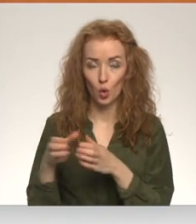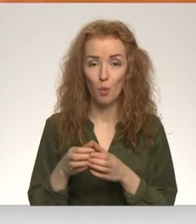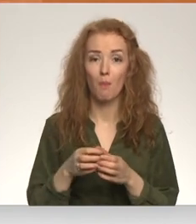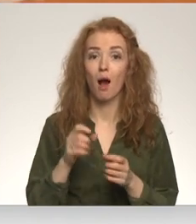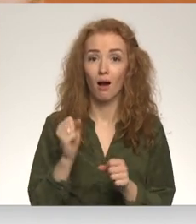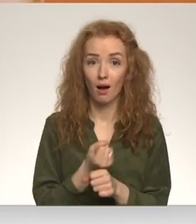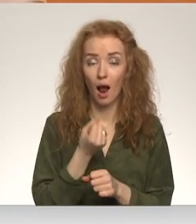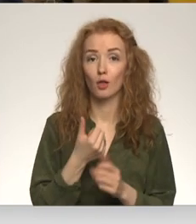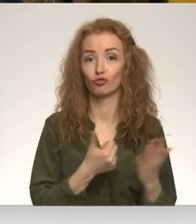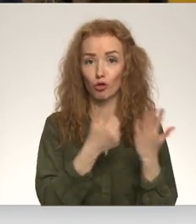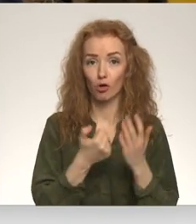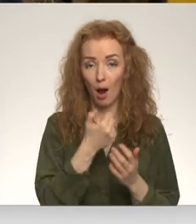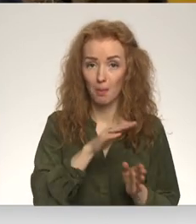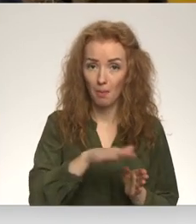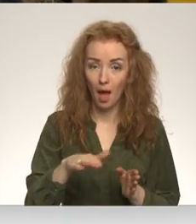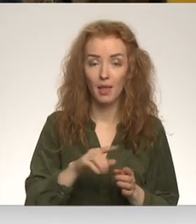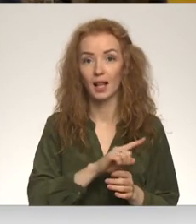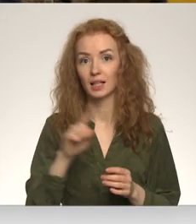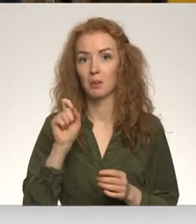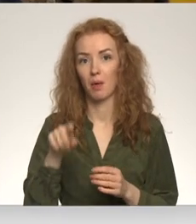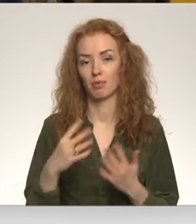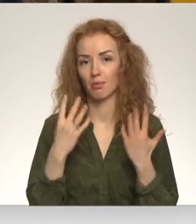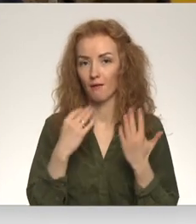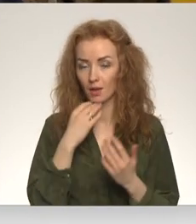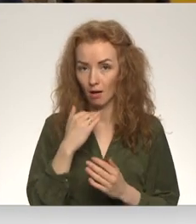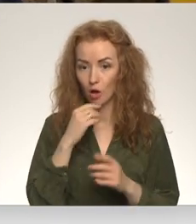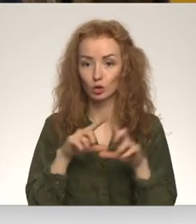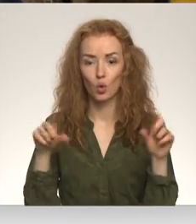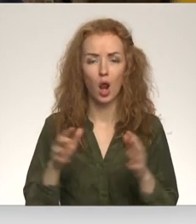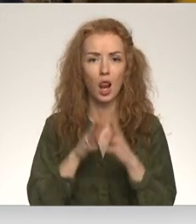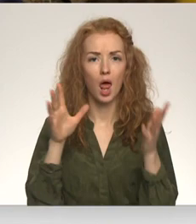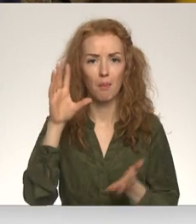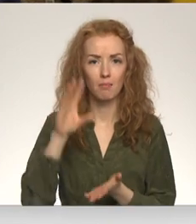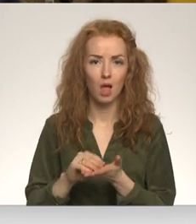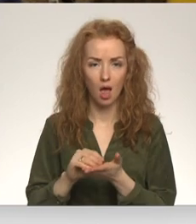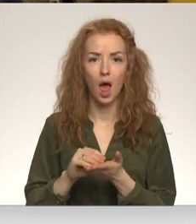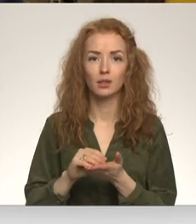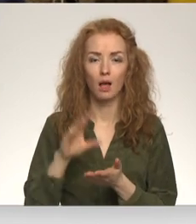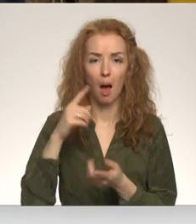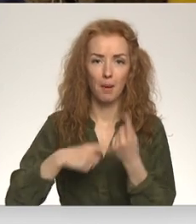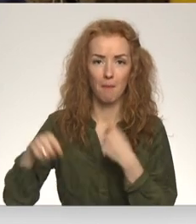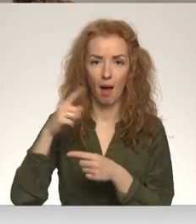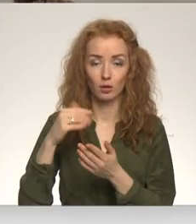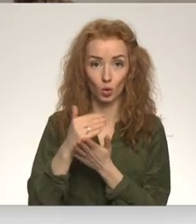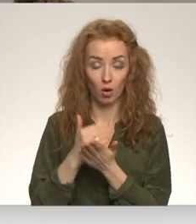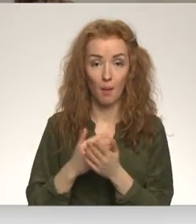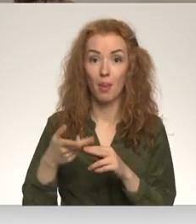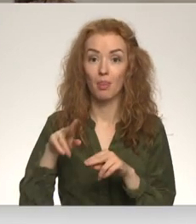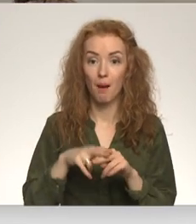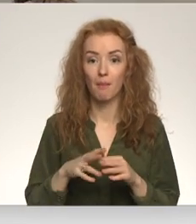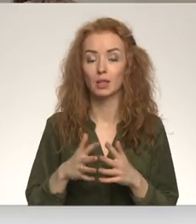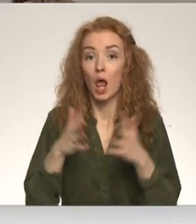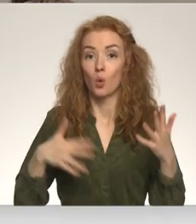kur ir 6-gadīgie bērni, un beidzot ar 9. Klasi. Skolā ir liela pieredze Erasmus skolēnu apmaiņas programmās, tāpēc